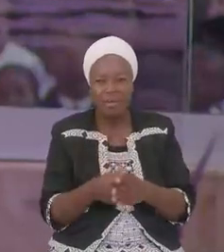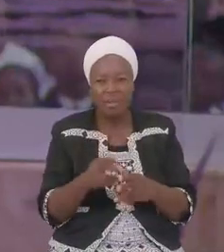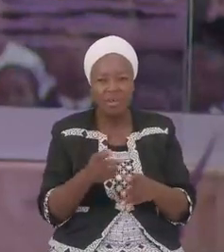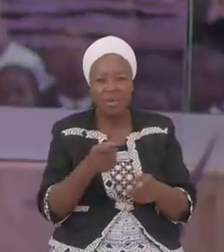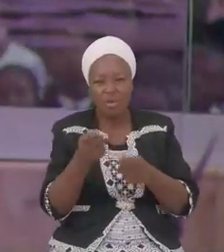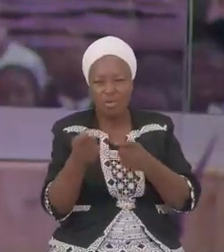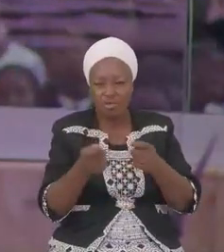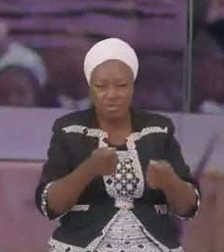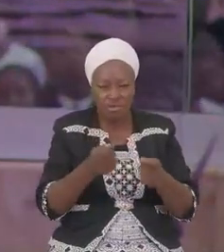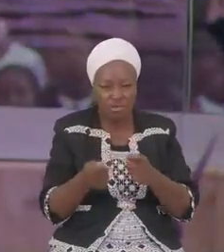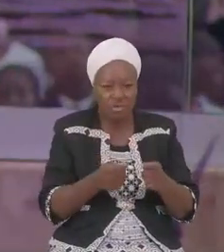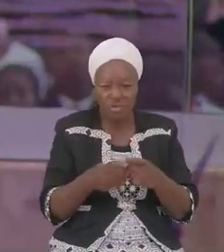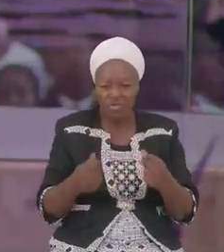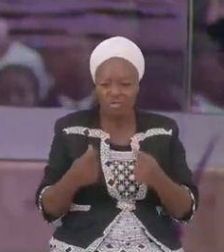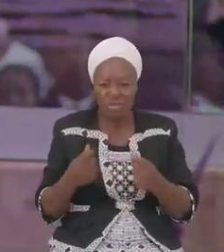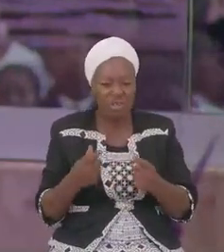contrôle.